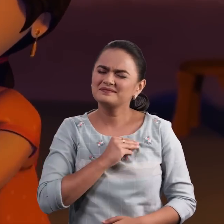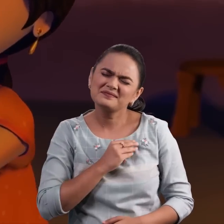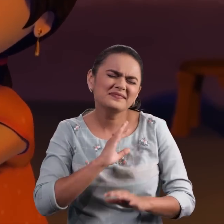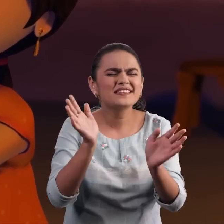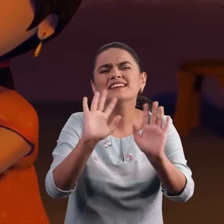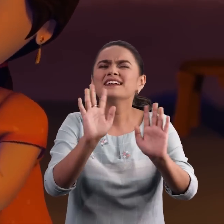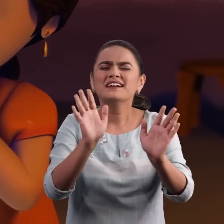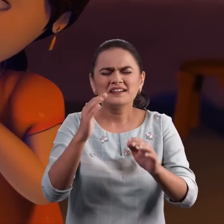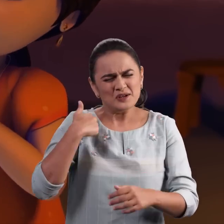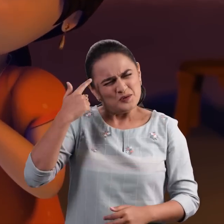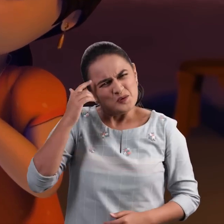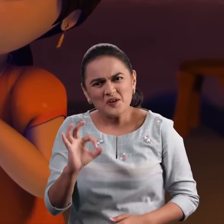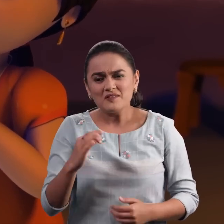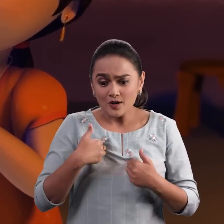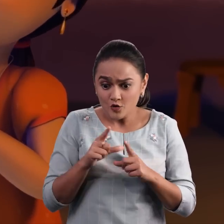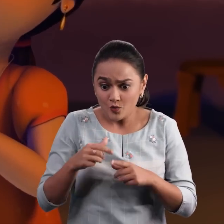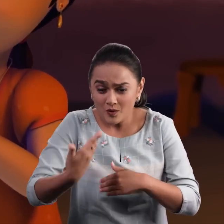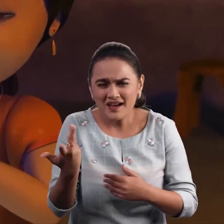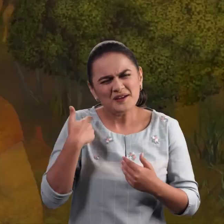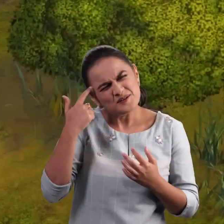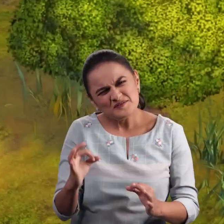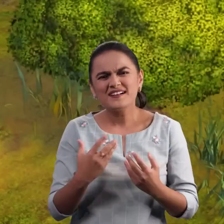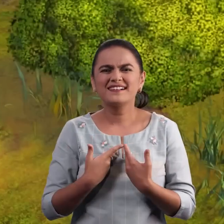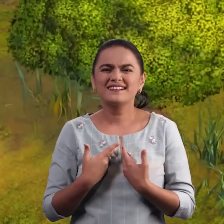घबराओ मत मैया, हमें अच्छी तरह पता है हम क्या कर रहे हैं।